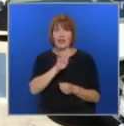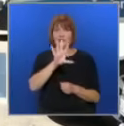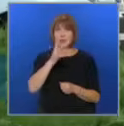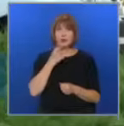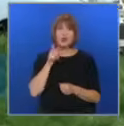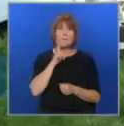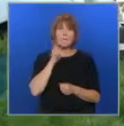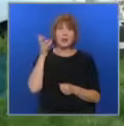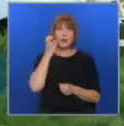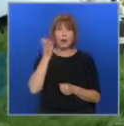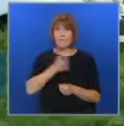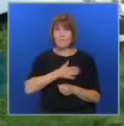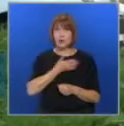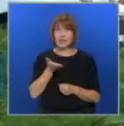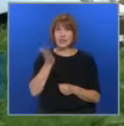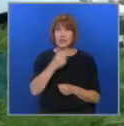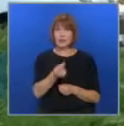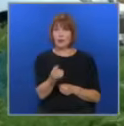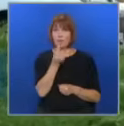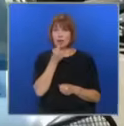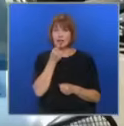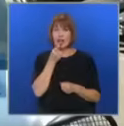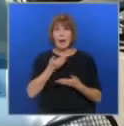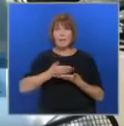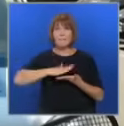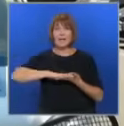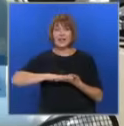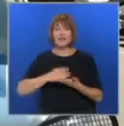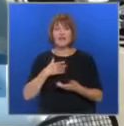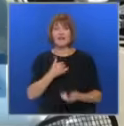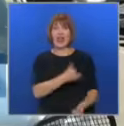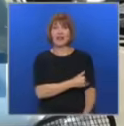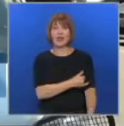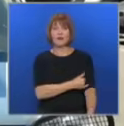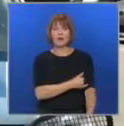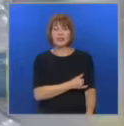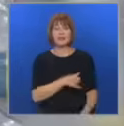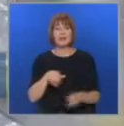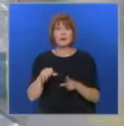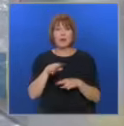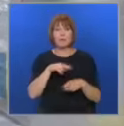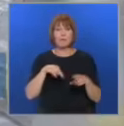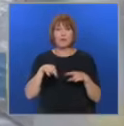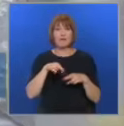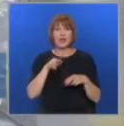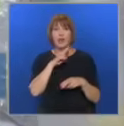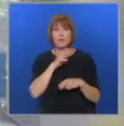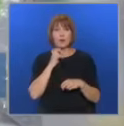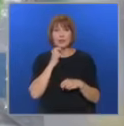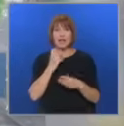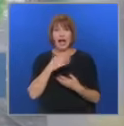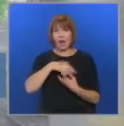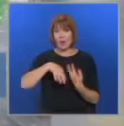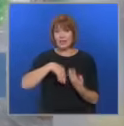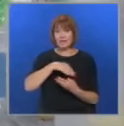25-годишен мъж от Бургас почина след като погълна пликче с наркотици при полицейска проверка. Ако е замесен вътре